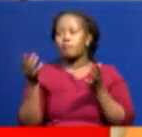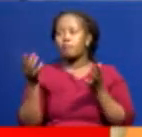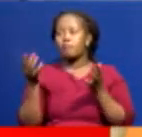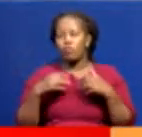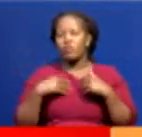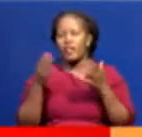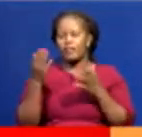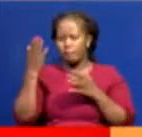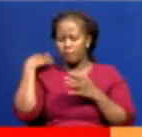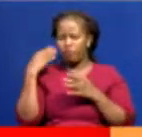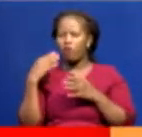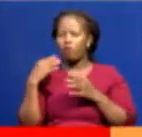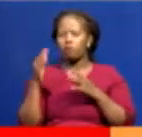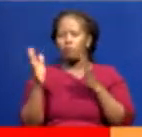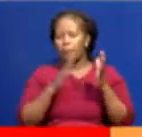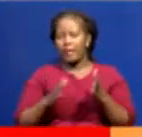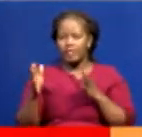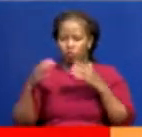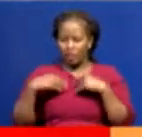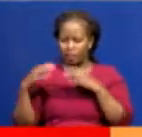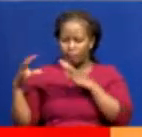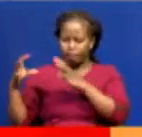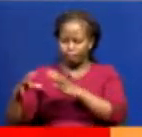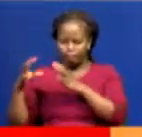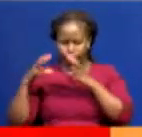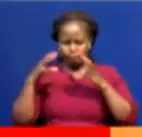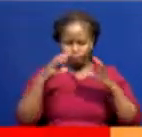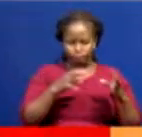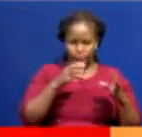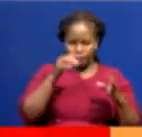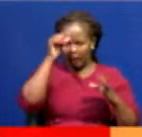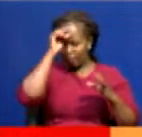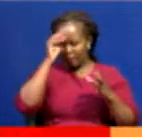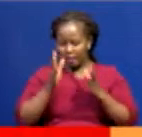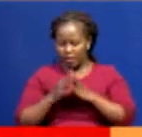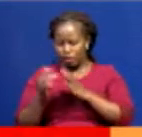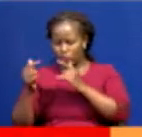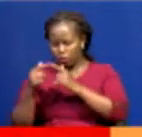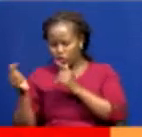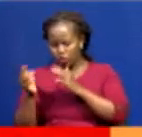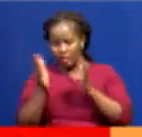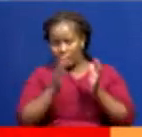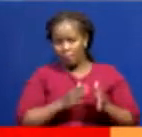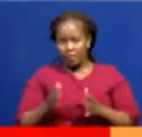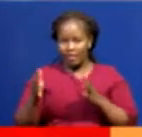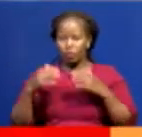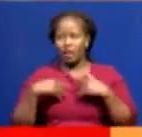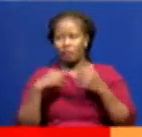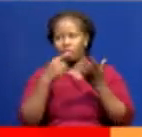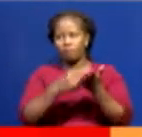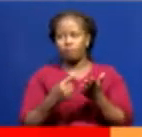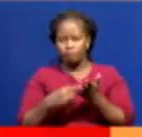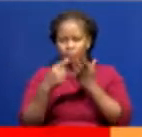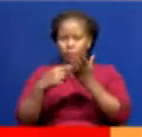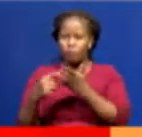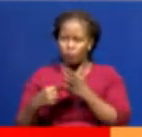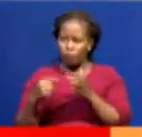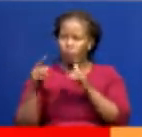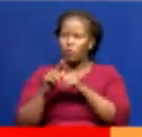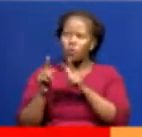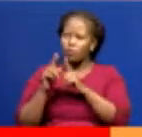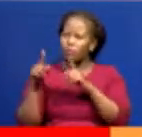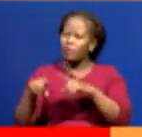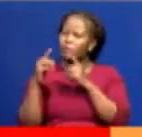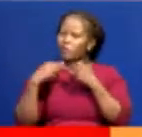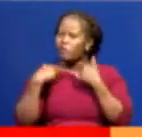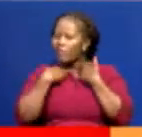talks. Sisi kama serikali tulileta watu wetu na wao wakaja. Mimi nakwambia wao kwa nini hii imekwama?